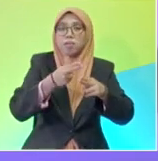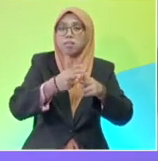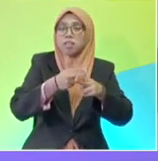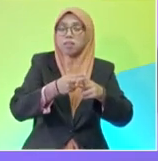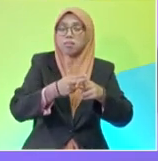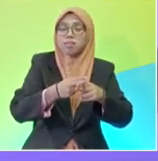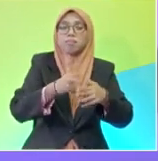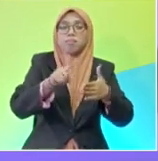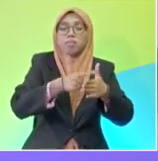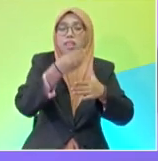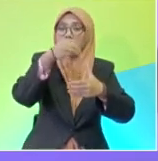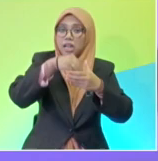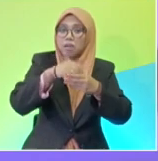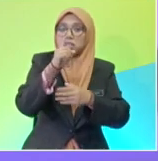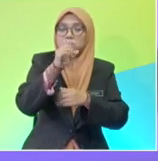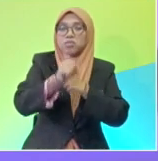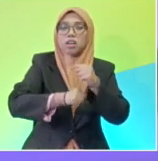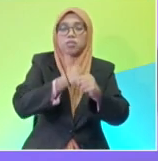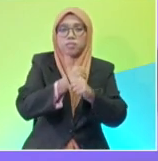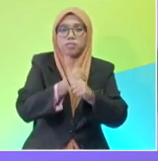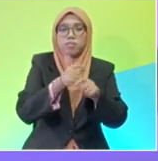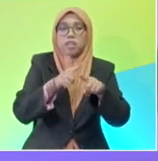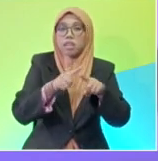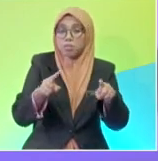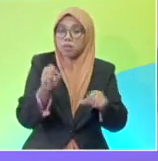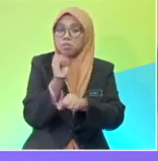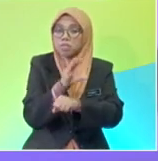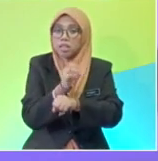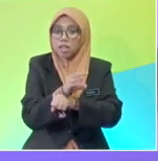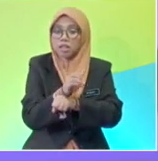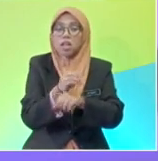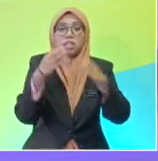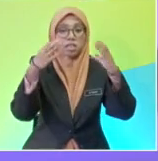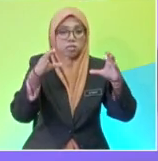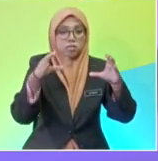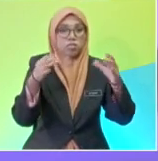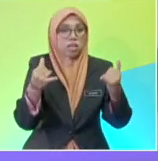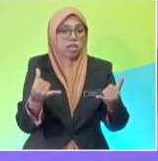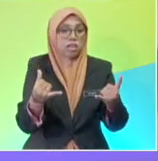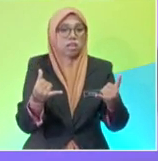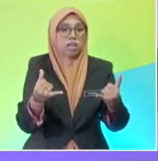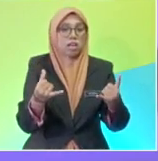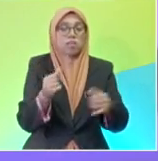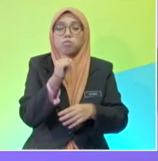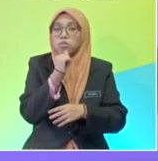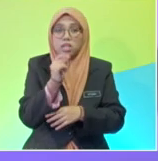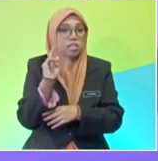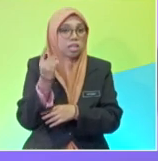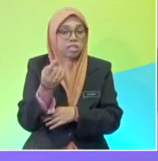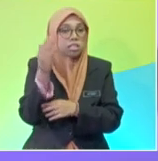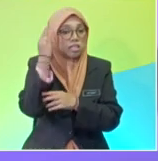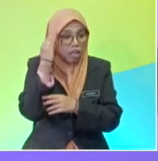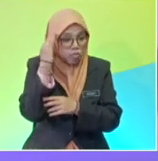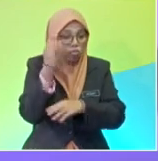bermula Januari hingga Disember. Tapi pesanan cikgu kat sini, bukan sekadar tahu masa. Kita juga mesti